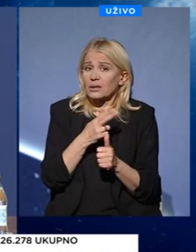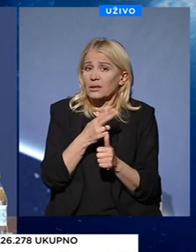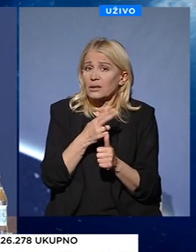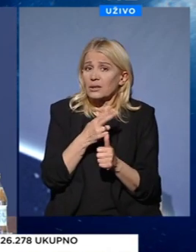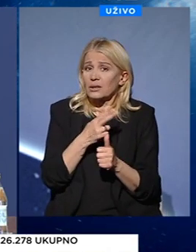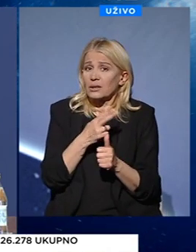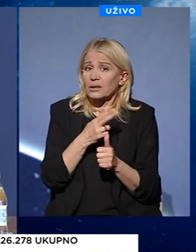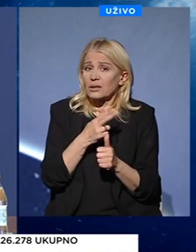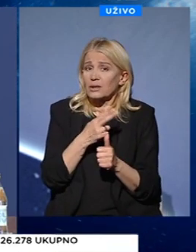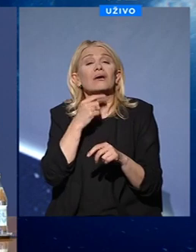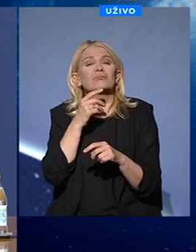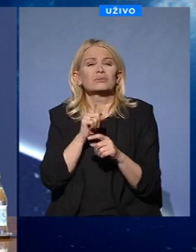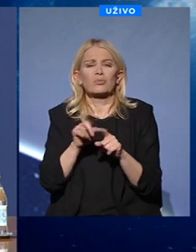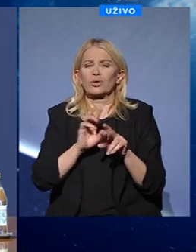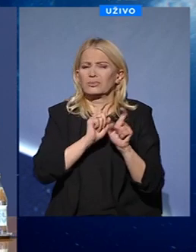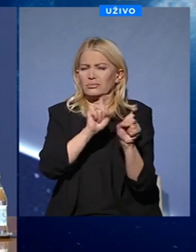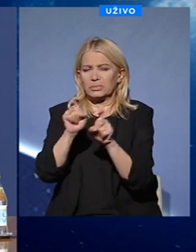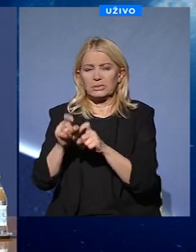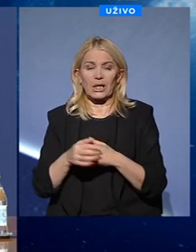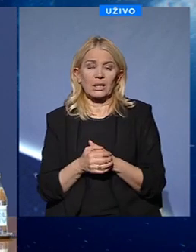bolesti jeste sprečavanje njenog širenja.